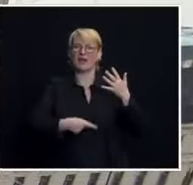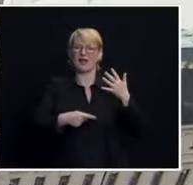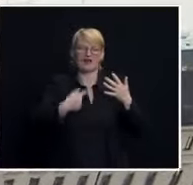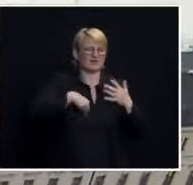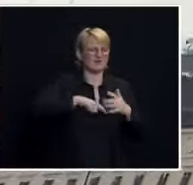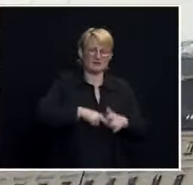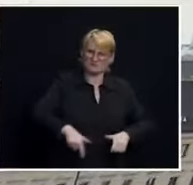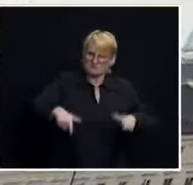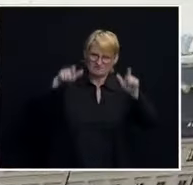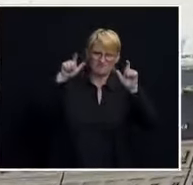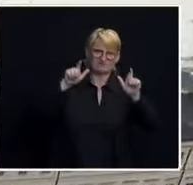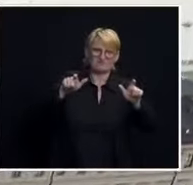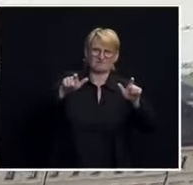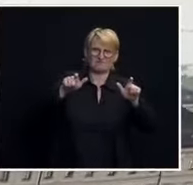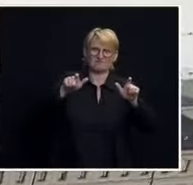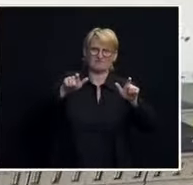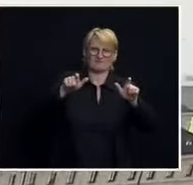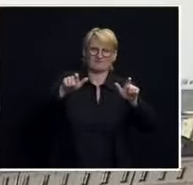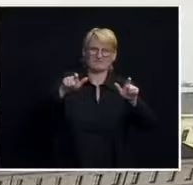und das ist Bayern.